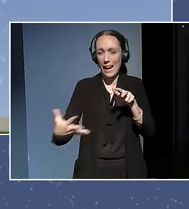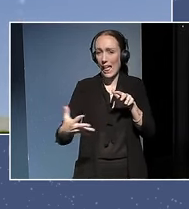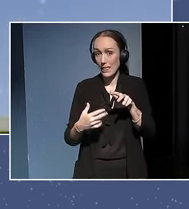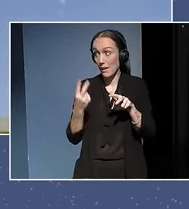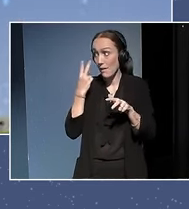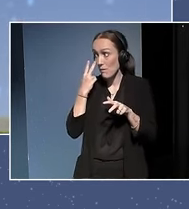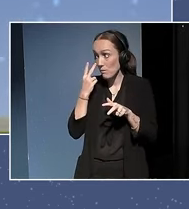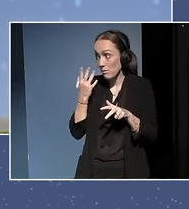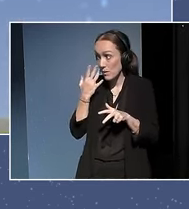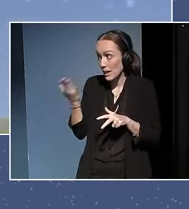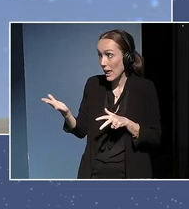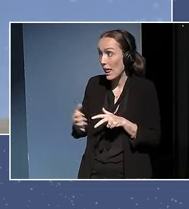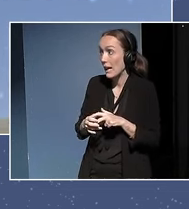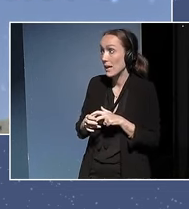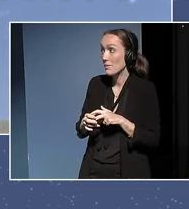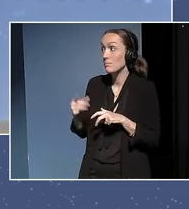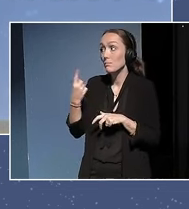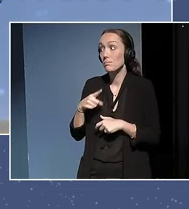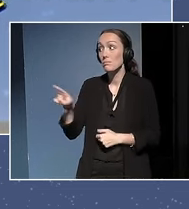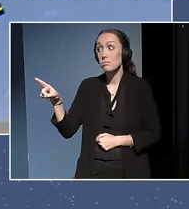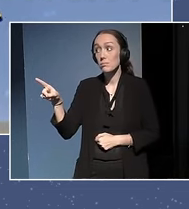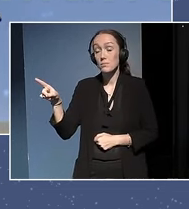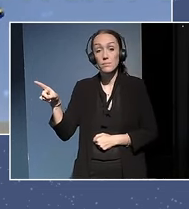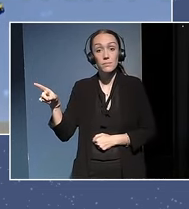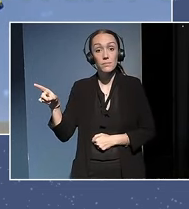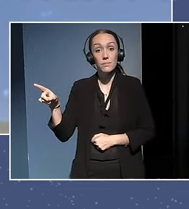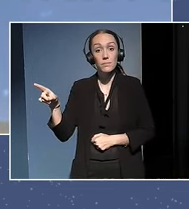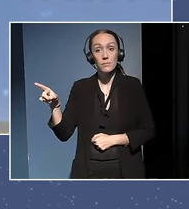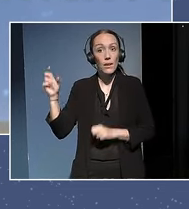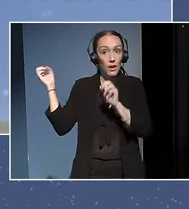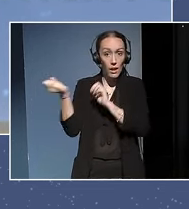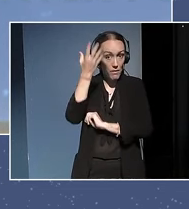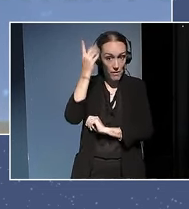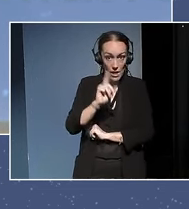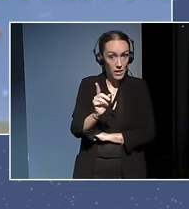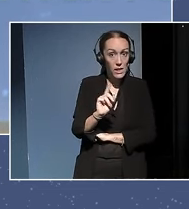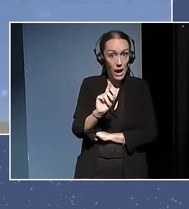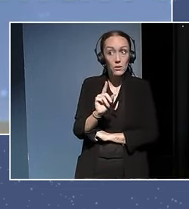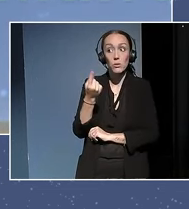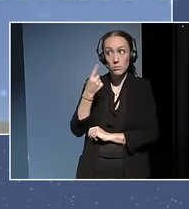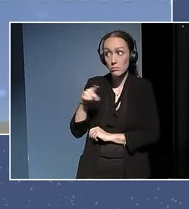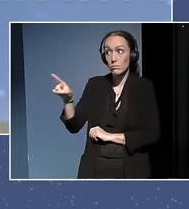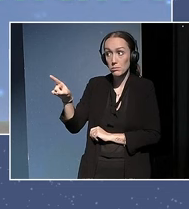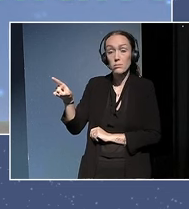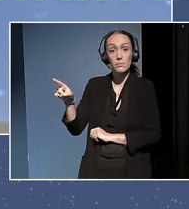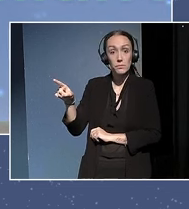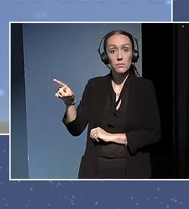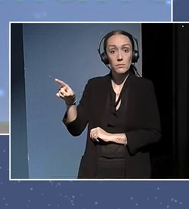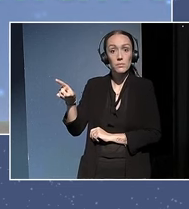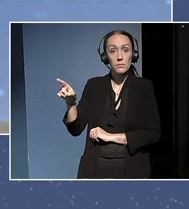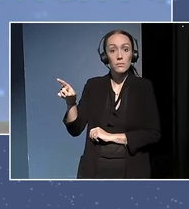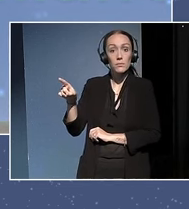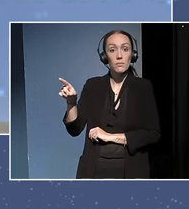mostrarlo Diego questo non è una No ma è questo è un